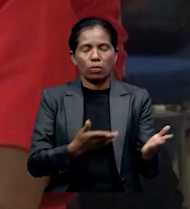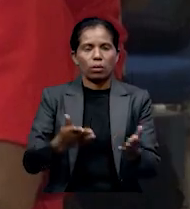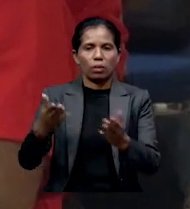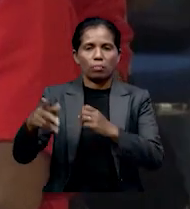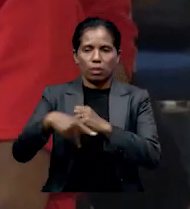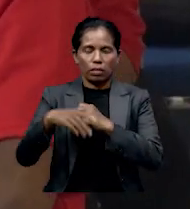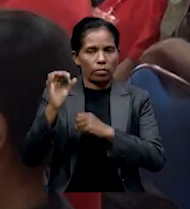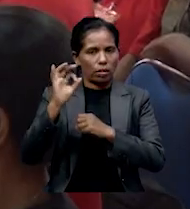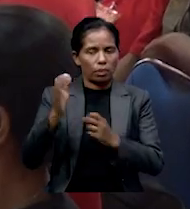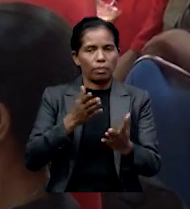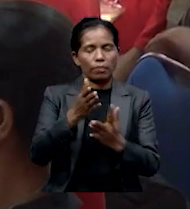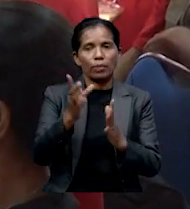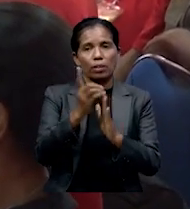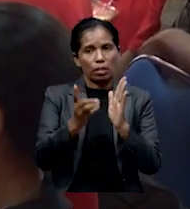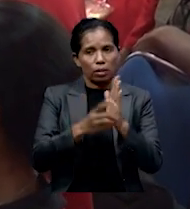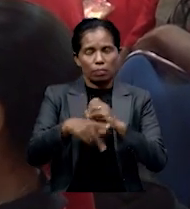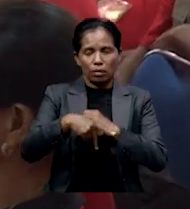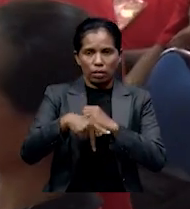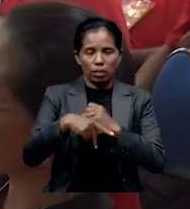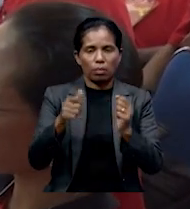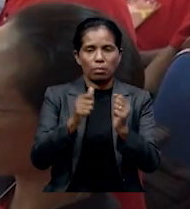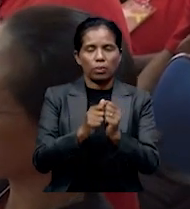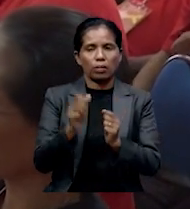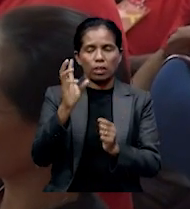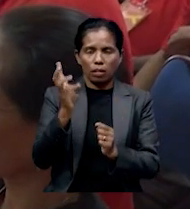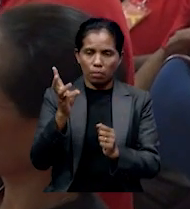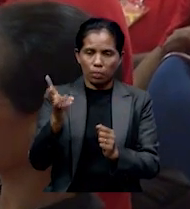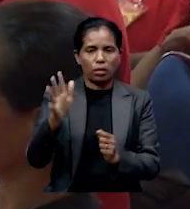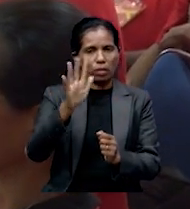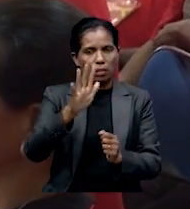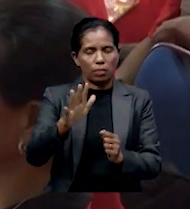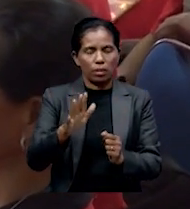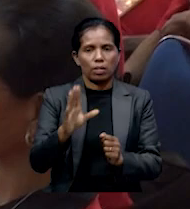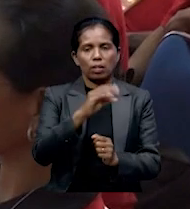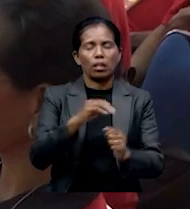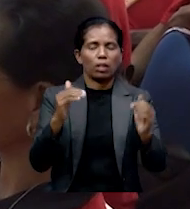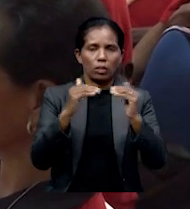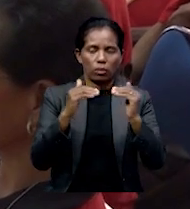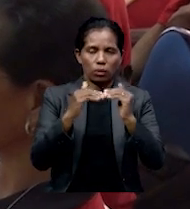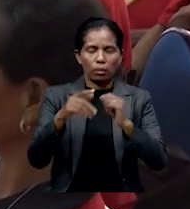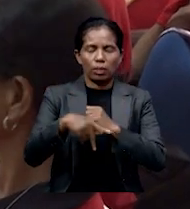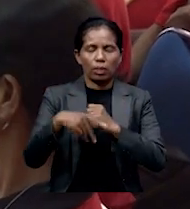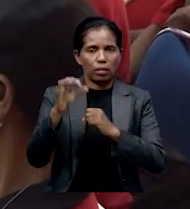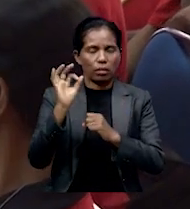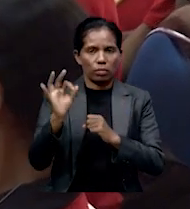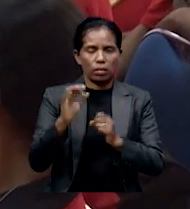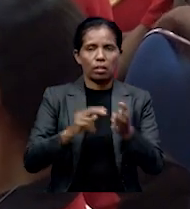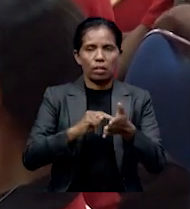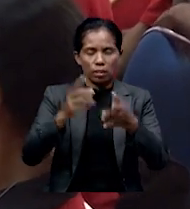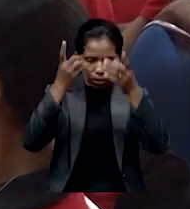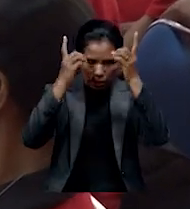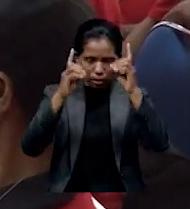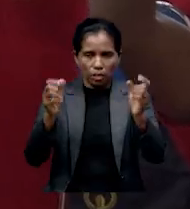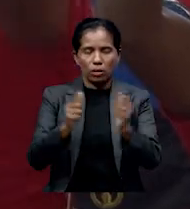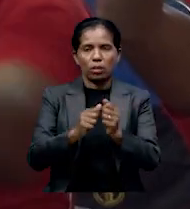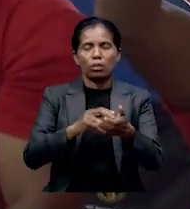Komite Sentral Fretilin antes ne hamutuk naing nengnul resin lima, maibe ia kintu Kongresu Fretilin dinan ne desidi hasai numeru membro CCF